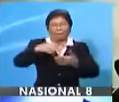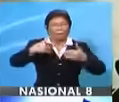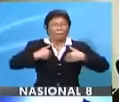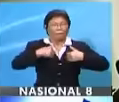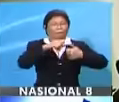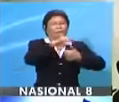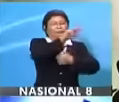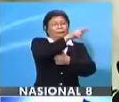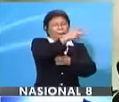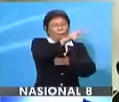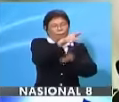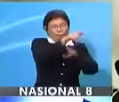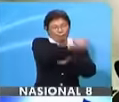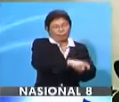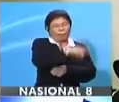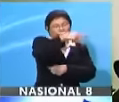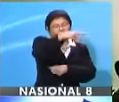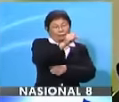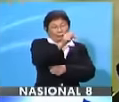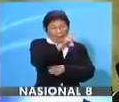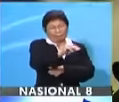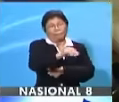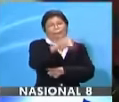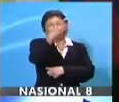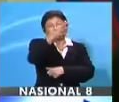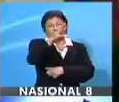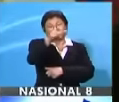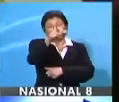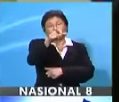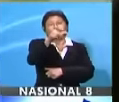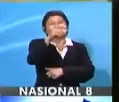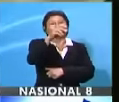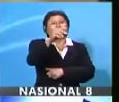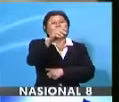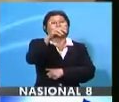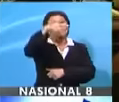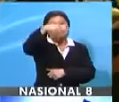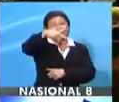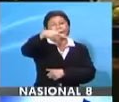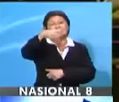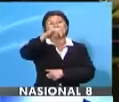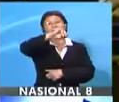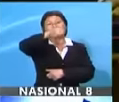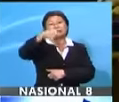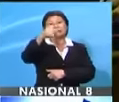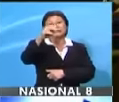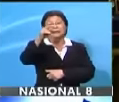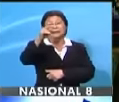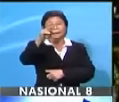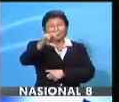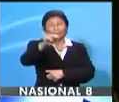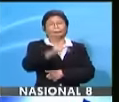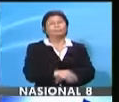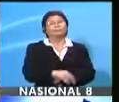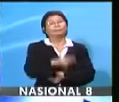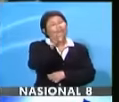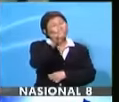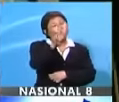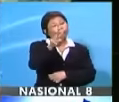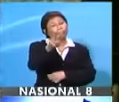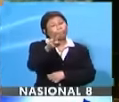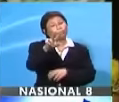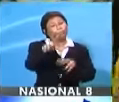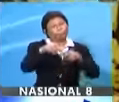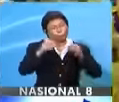terdiri 13 penerima PSM, 16 penerima darjah kebesaran Panglima Jasa Negara PJN dan 2